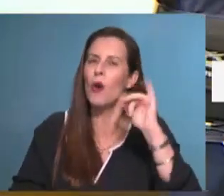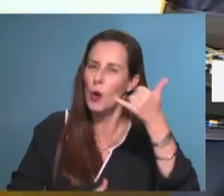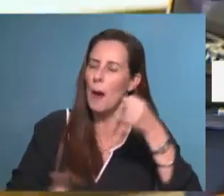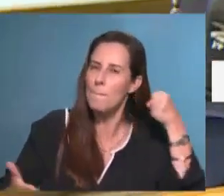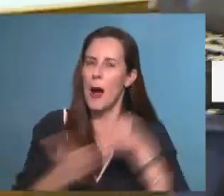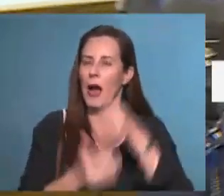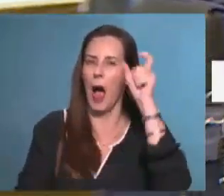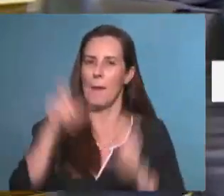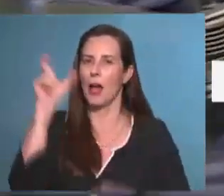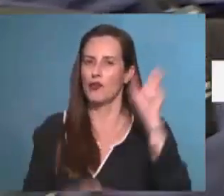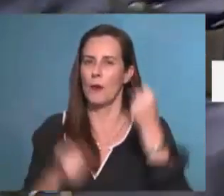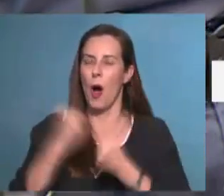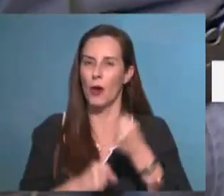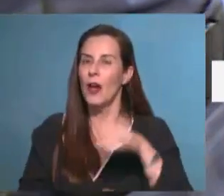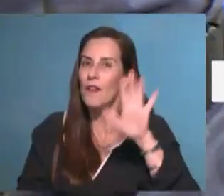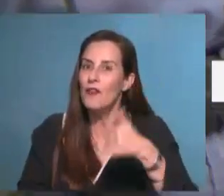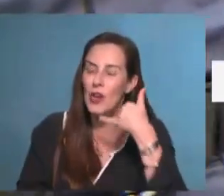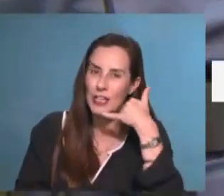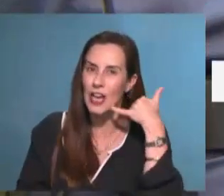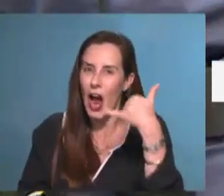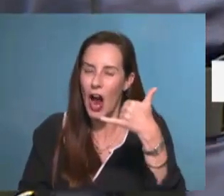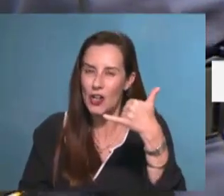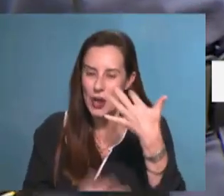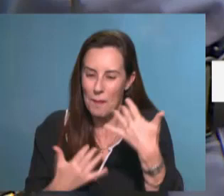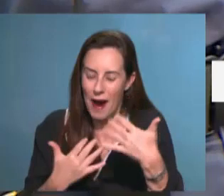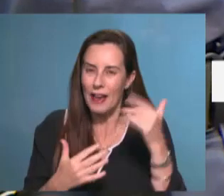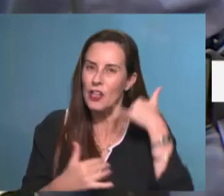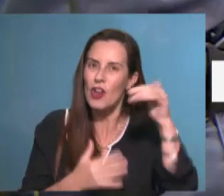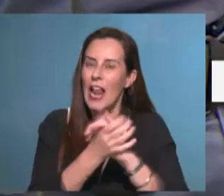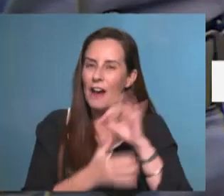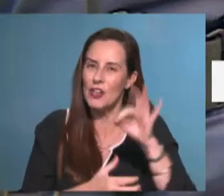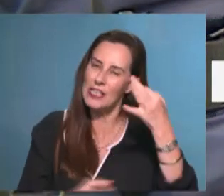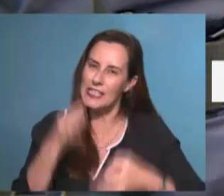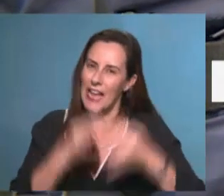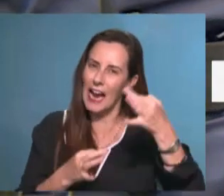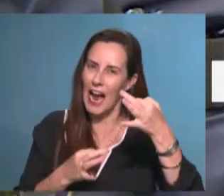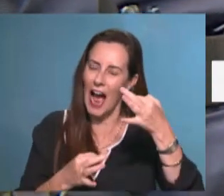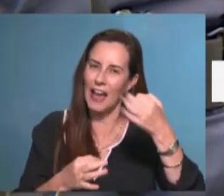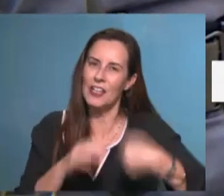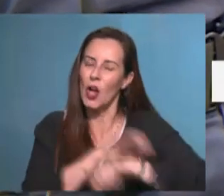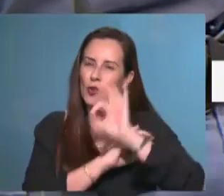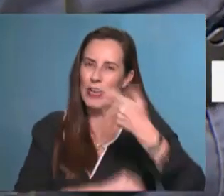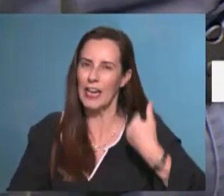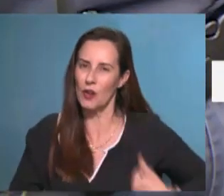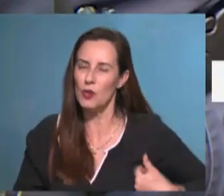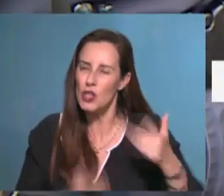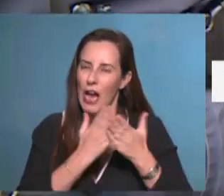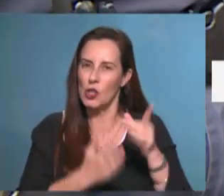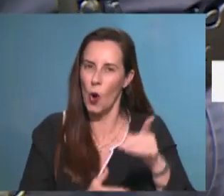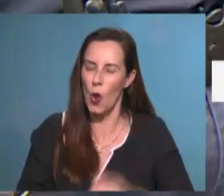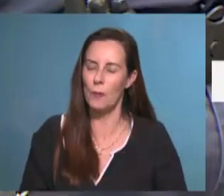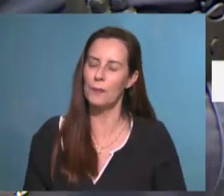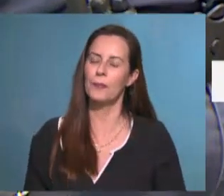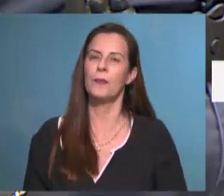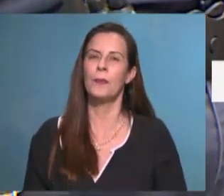באנשים ברכבו, ואף התקשר סמוך לשעת התאונה לחברו, שחקן קריית שמונה עומר לקאו, לקבלת עזרה. כתבתנו